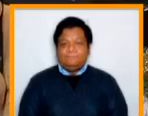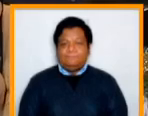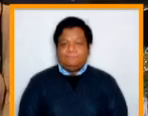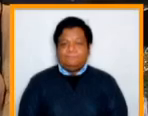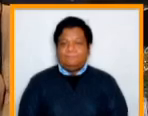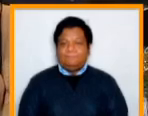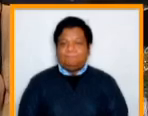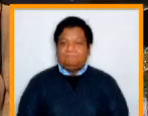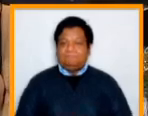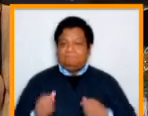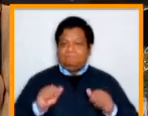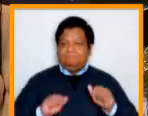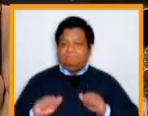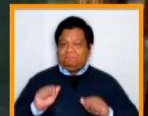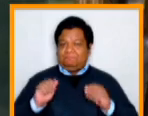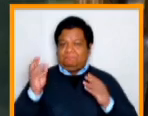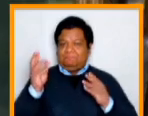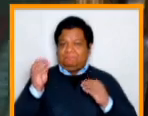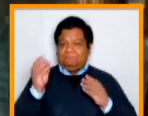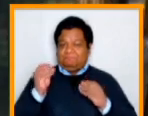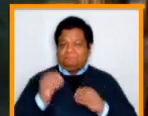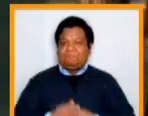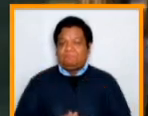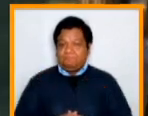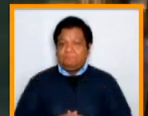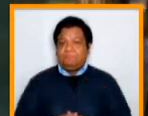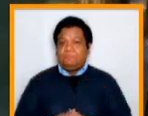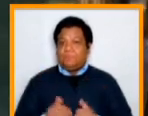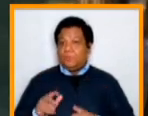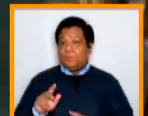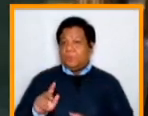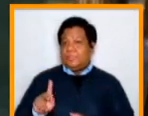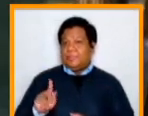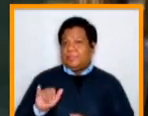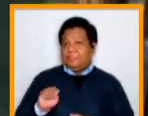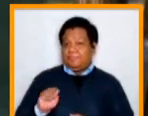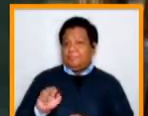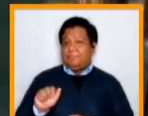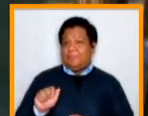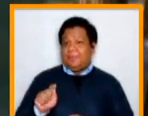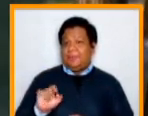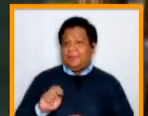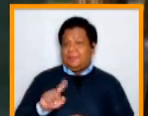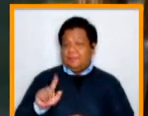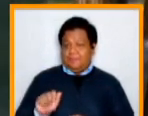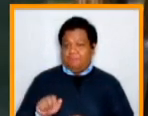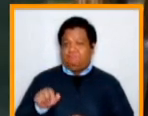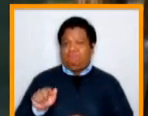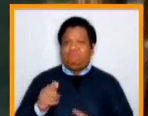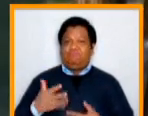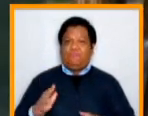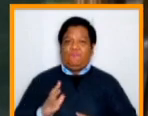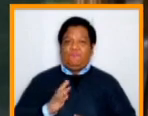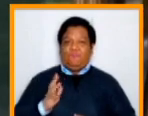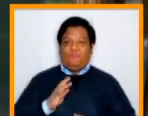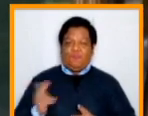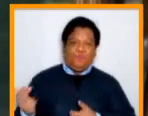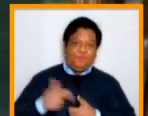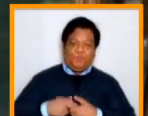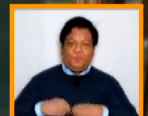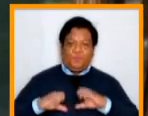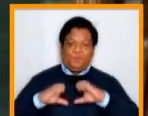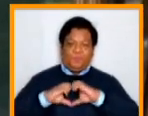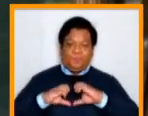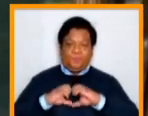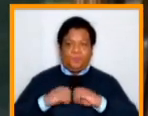Eto na nga guys, certified kapuso na si Kuya Kim Atienza. Sinalubong siya ng ilang opisyal ng GMA Network at ni Kapuso Primetime King and